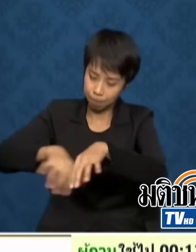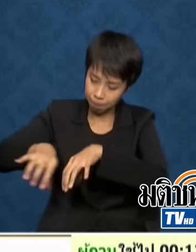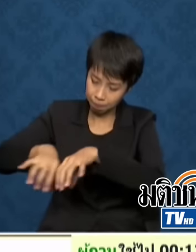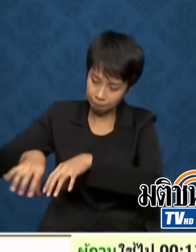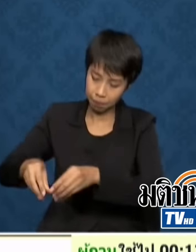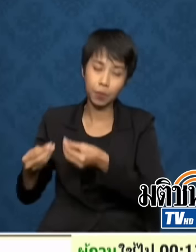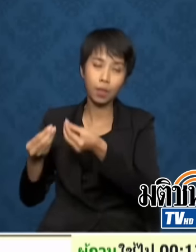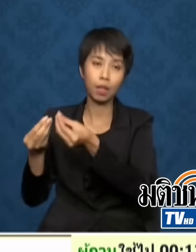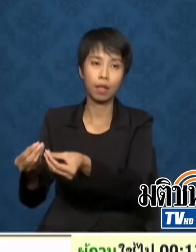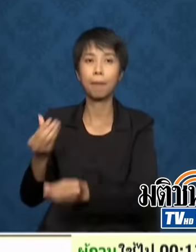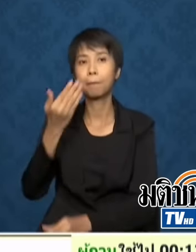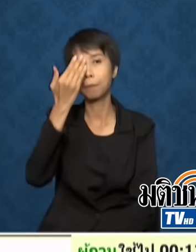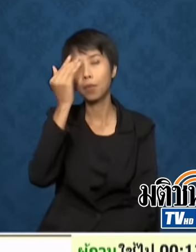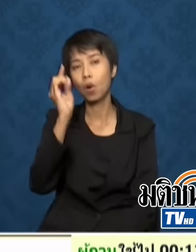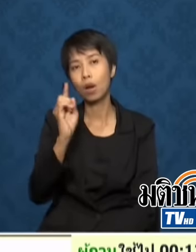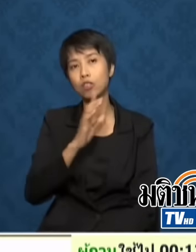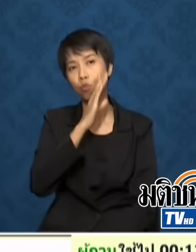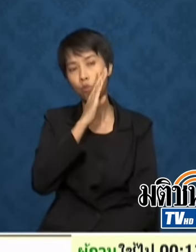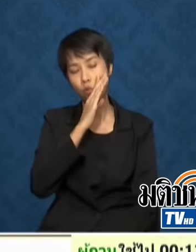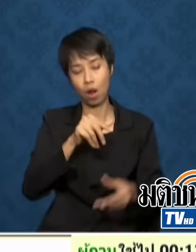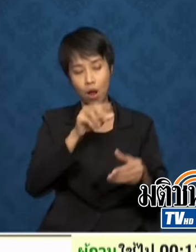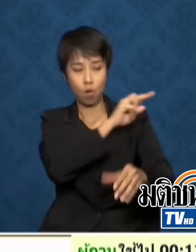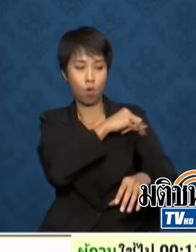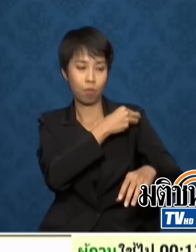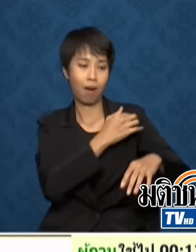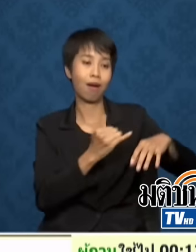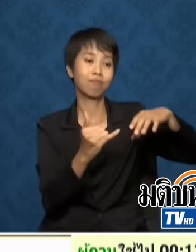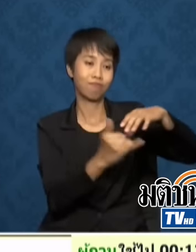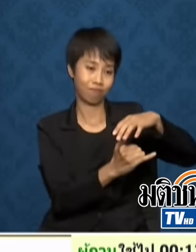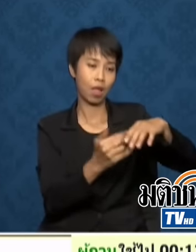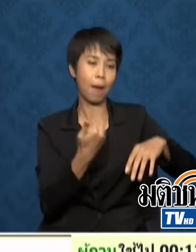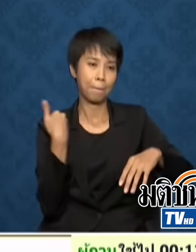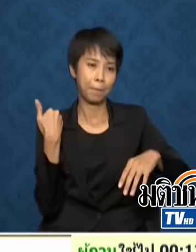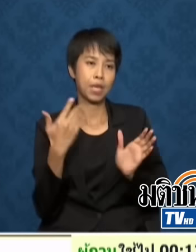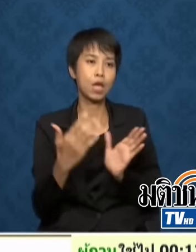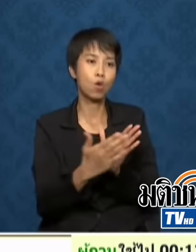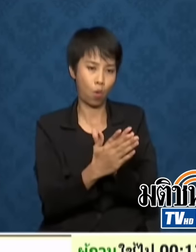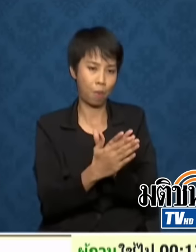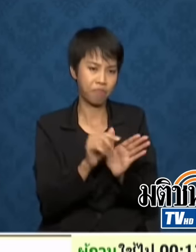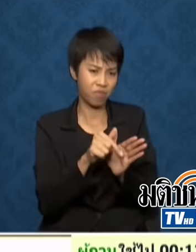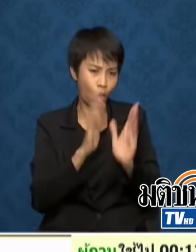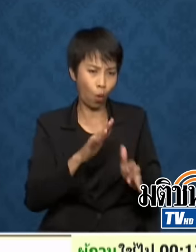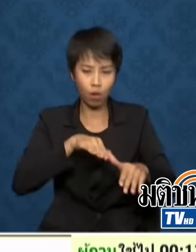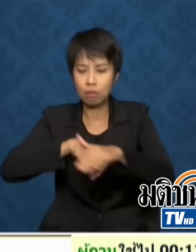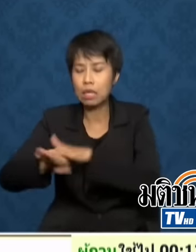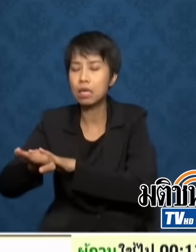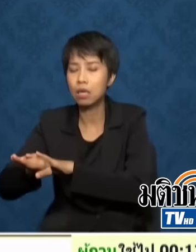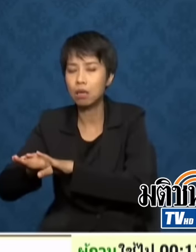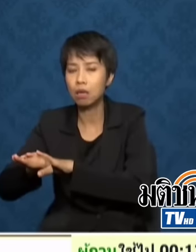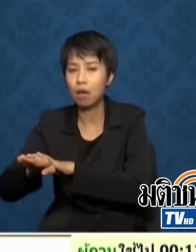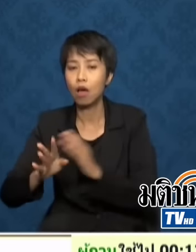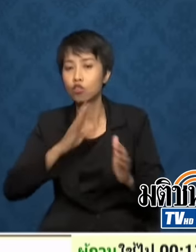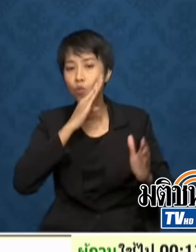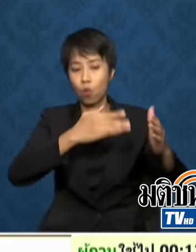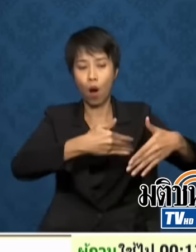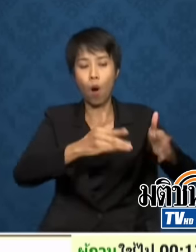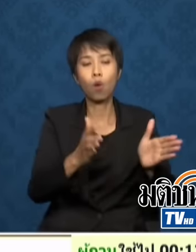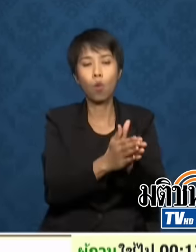พราะว่าการที่ไปอยู่โรงพยาบาลเราก็จะมีบางครั้งไปอยู่รวมกันก็ผู้ต้องขังหนีแต่ที่สำคัญราชทั